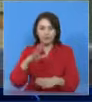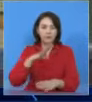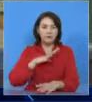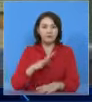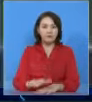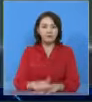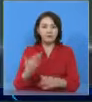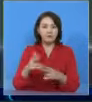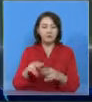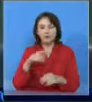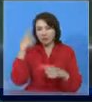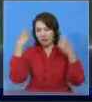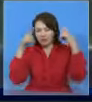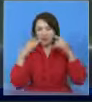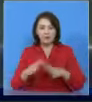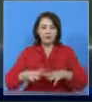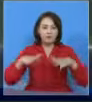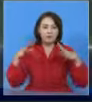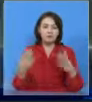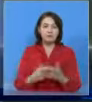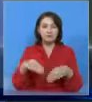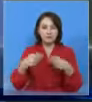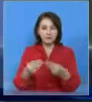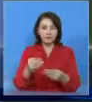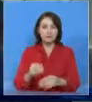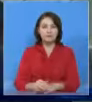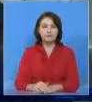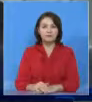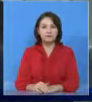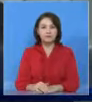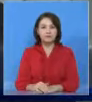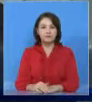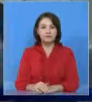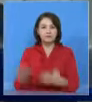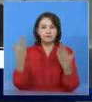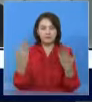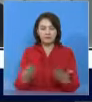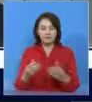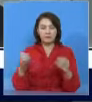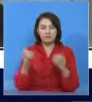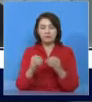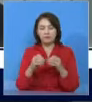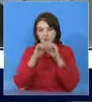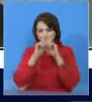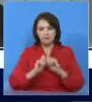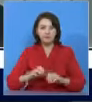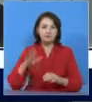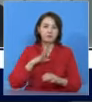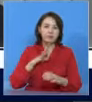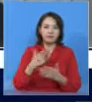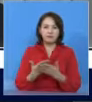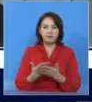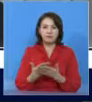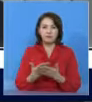жатыр. Бұл шығармашылық қауымға үлкен серпіліс берді, дейді қаламгерлер. Биыл 10 сыйлық белгіленіп отыр. 10